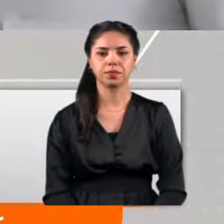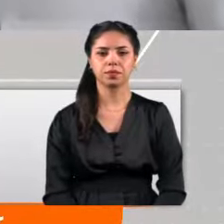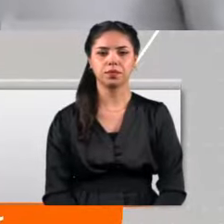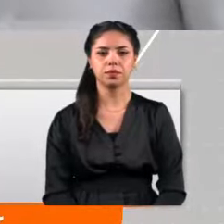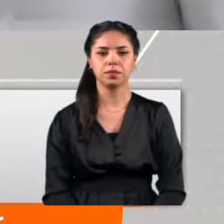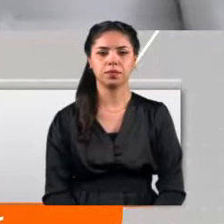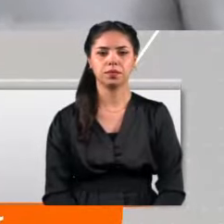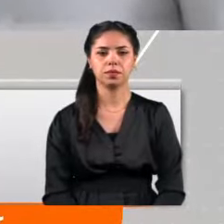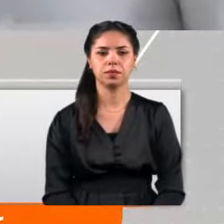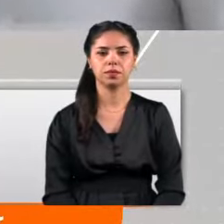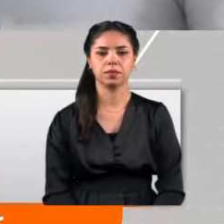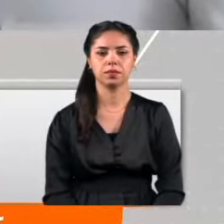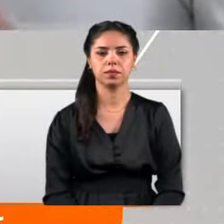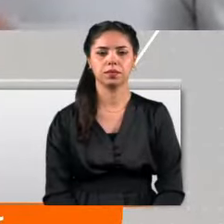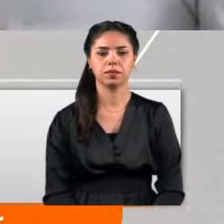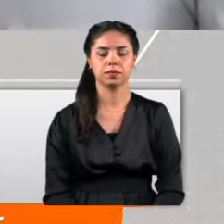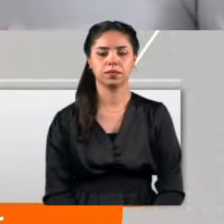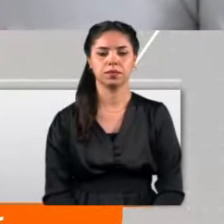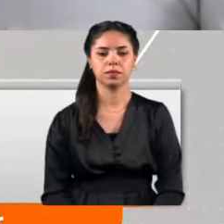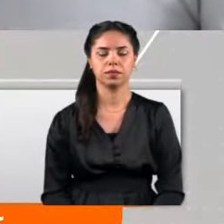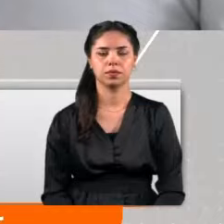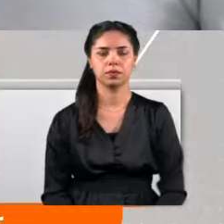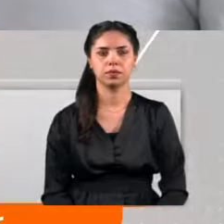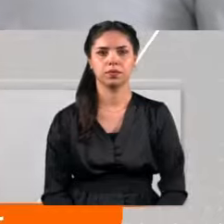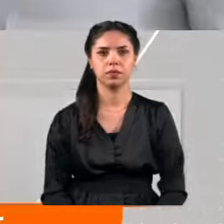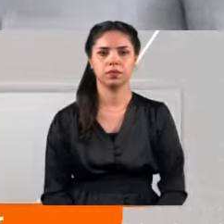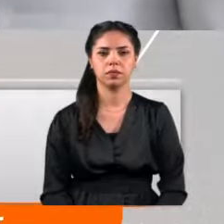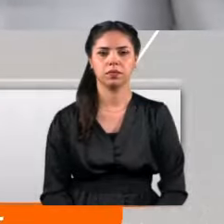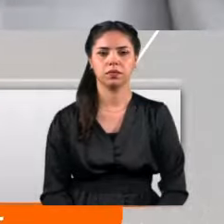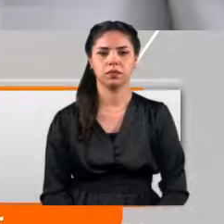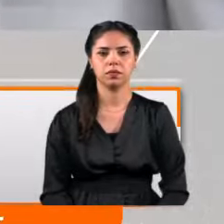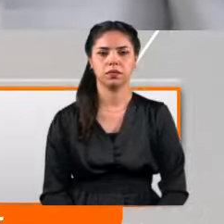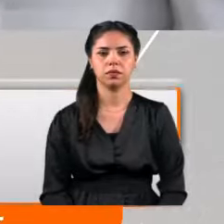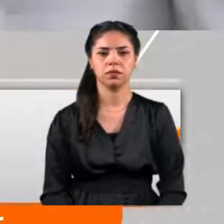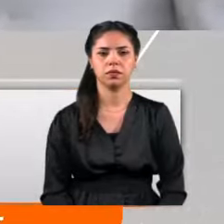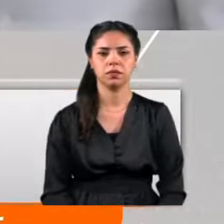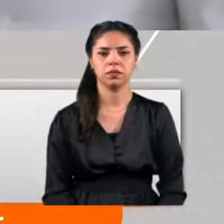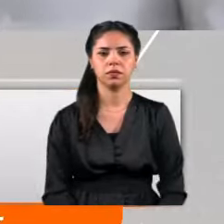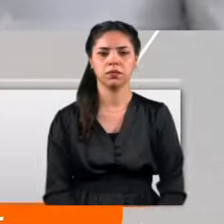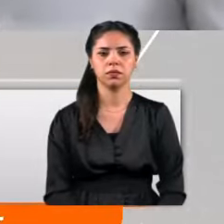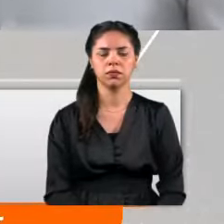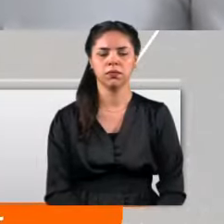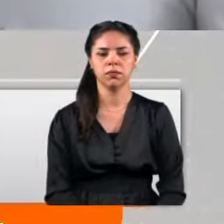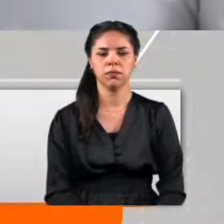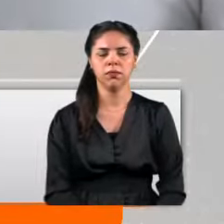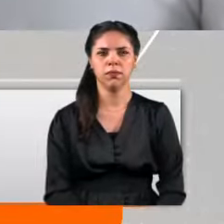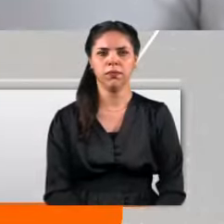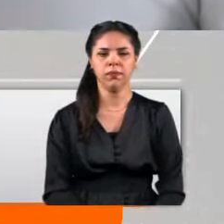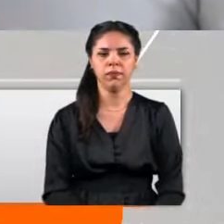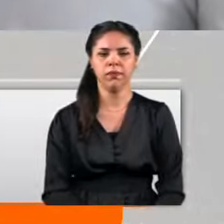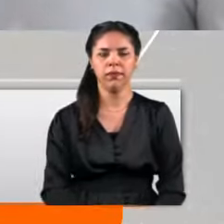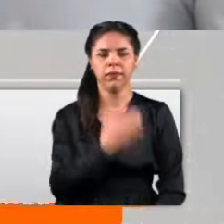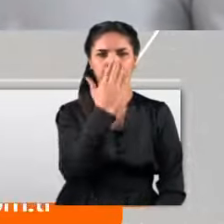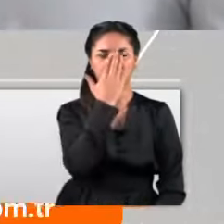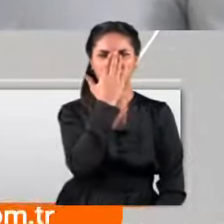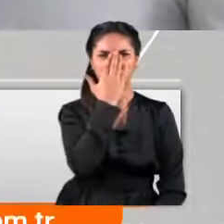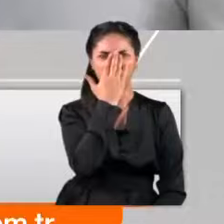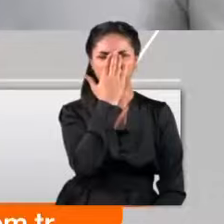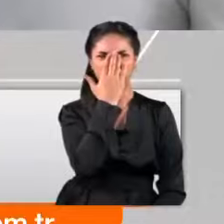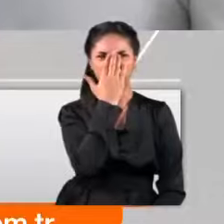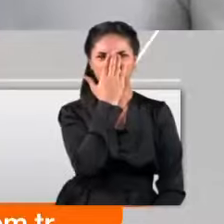açıkladığı enflasyonun üzerinde fiyat artışı yapıyorsa bu durumu YÖK'e iletmekte fayda var. Çünkü YÖK Başkanı da